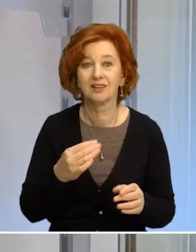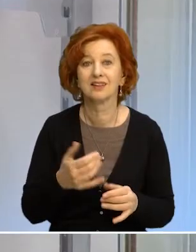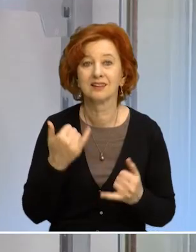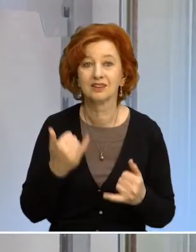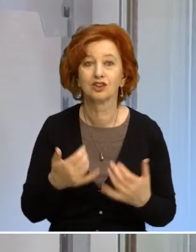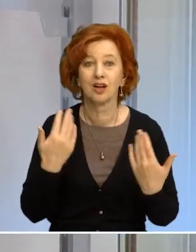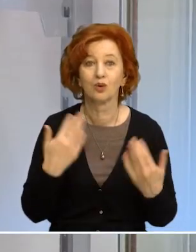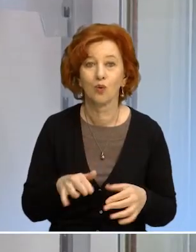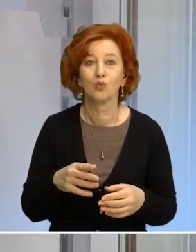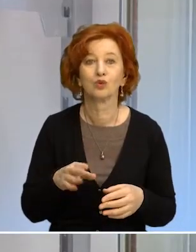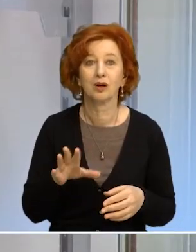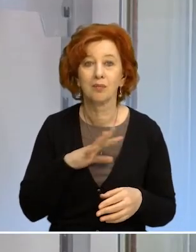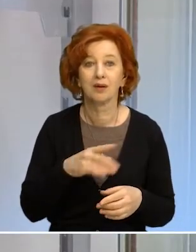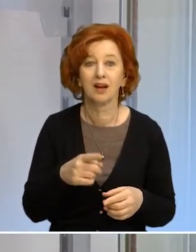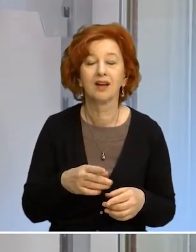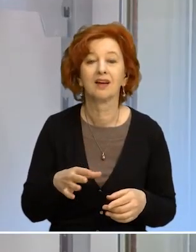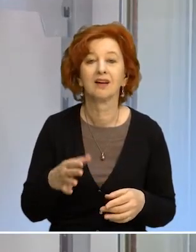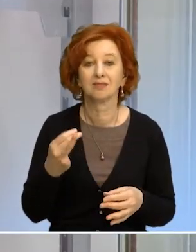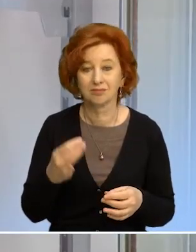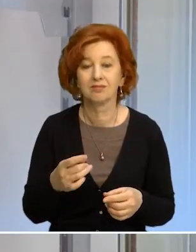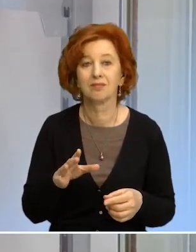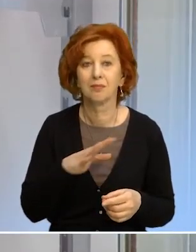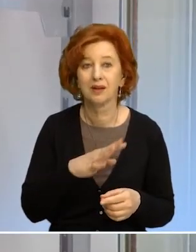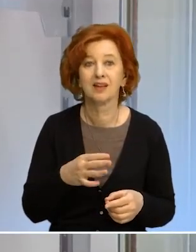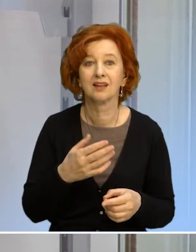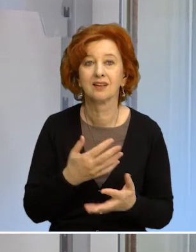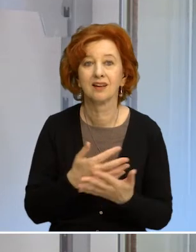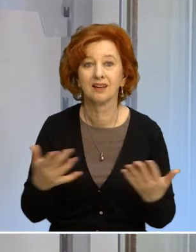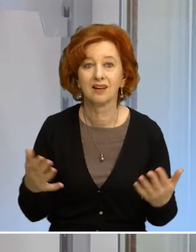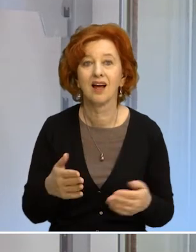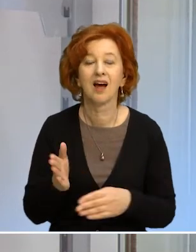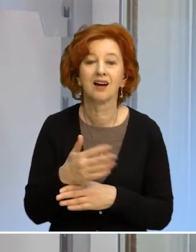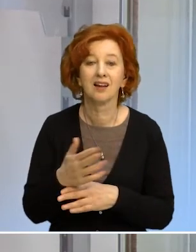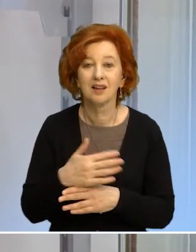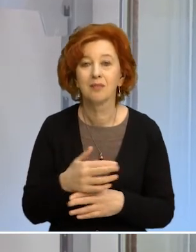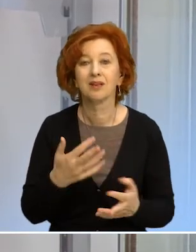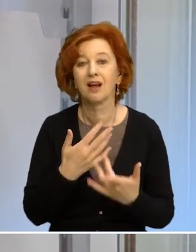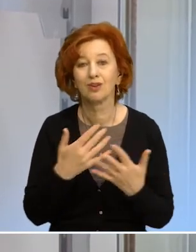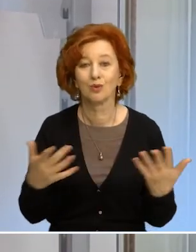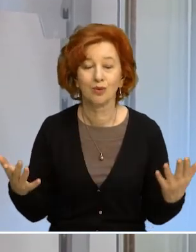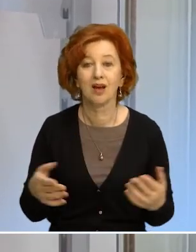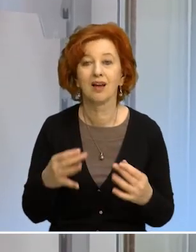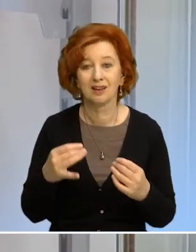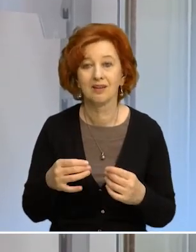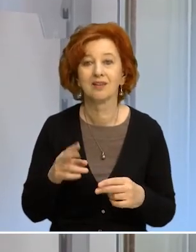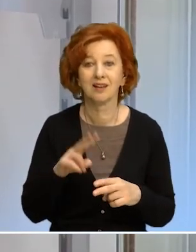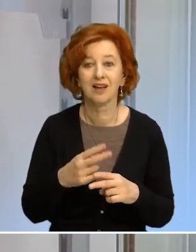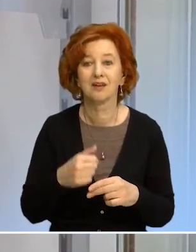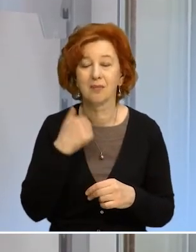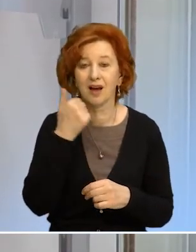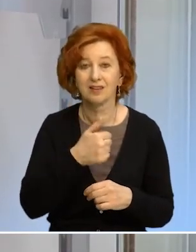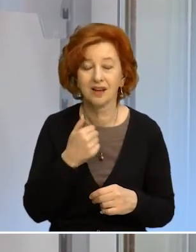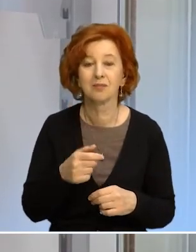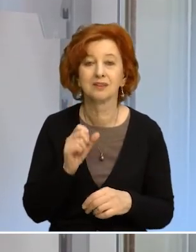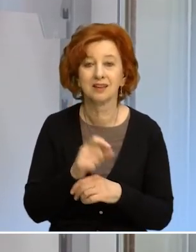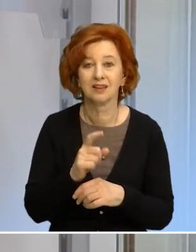И насыщаться разными блюдами, но это должны были быть блюда мясные, рыбные, потому что закончился рождественский пост. И тут